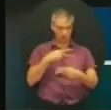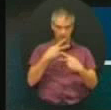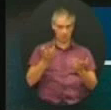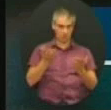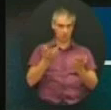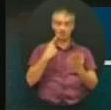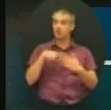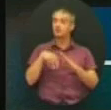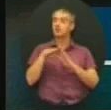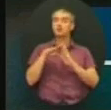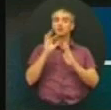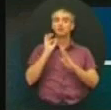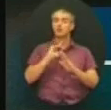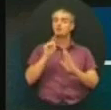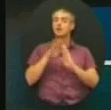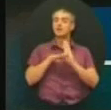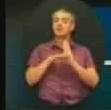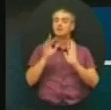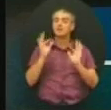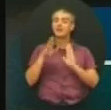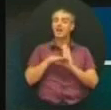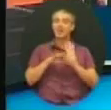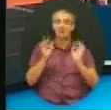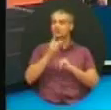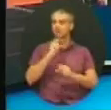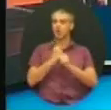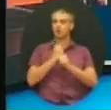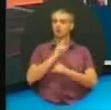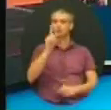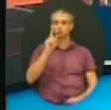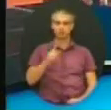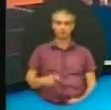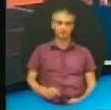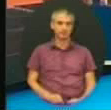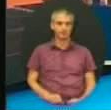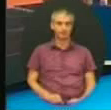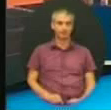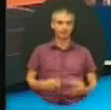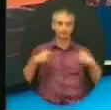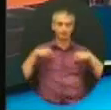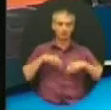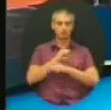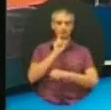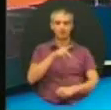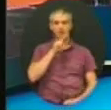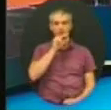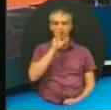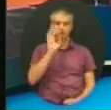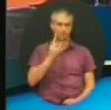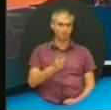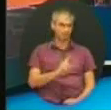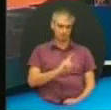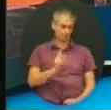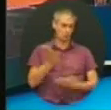בכללי הטקס לא עמדו. תודה. בית משפט מורית קורן בירושלים. מורית קורן, אני רוצה לשאול אותה. בכללי טקס יושב ראש אופוזיציה צריך לדבר. את אומרת,